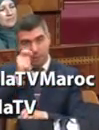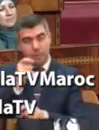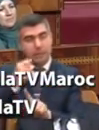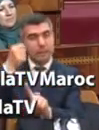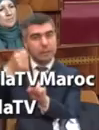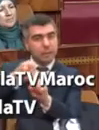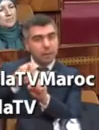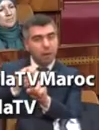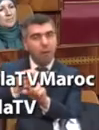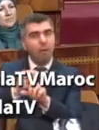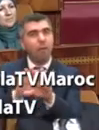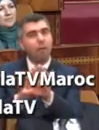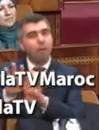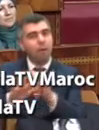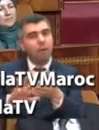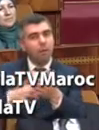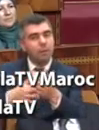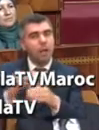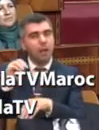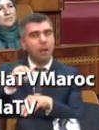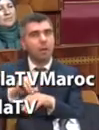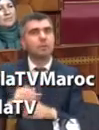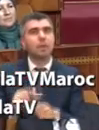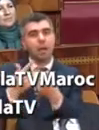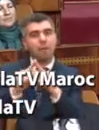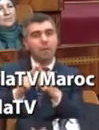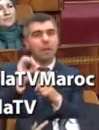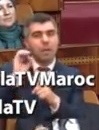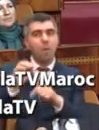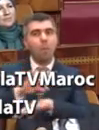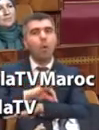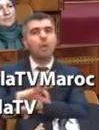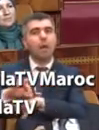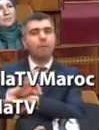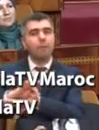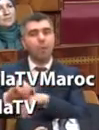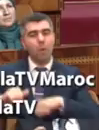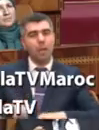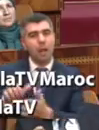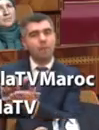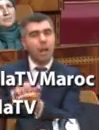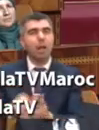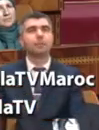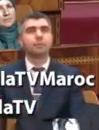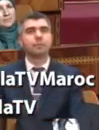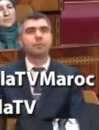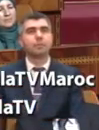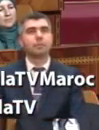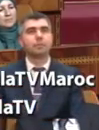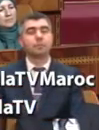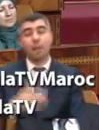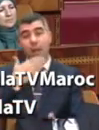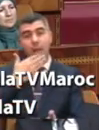اللي كتقوموا به وبنوهوا بالاطر ديال وزاره الفلاح. سيد الوزير